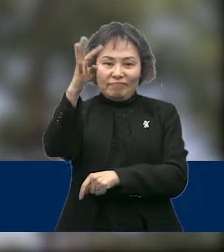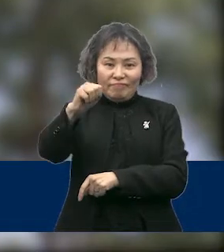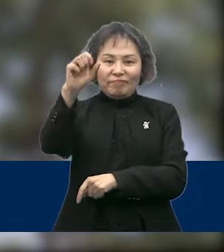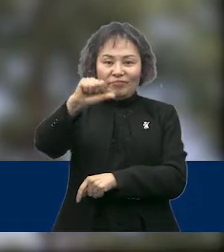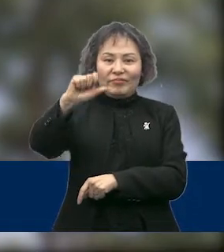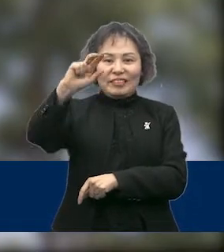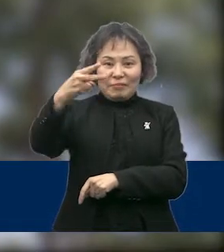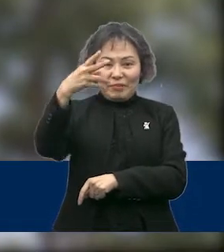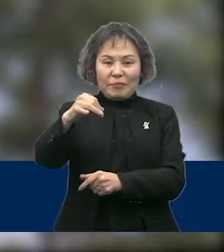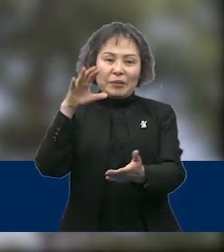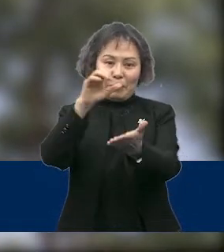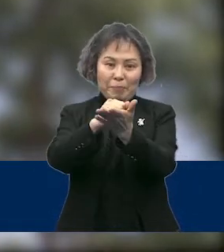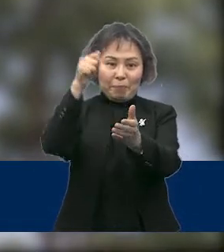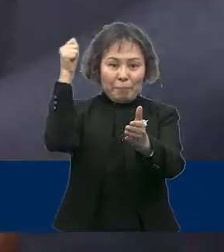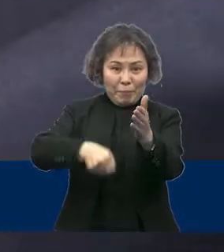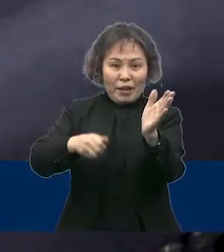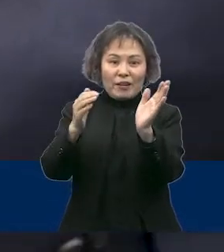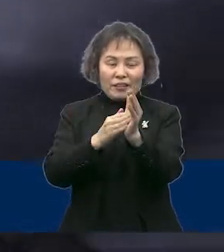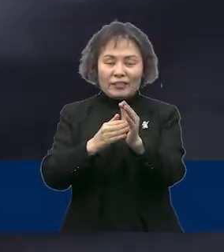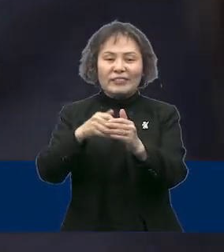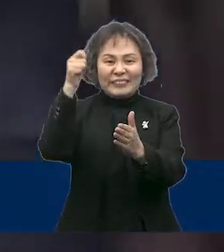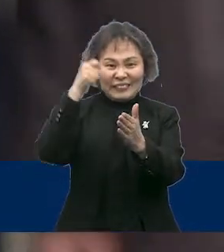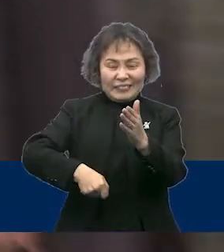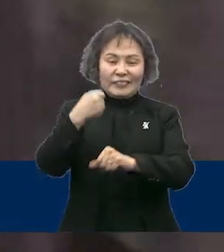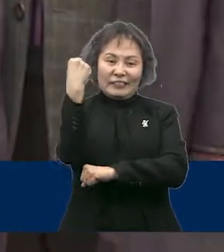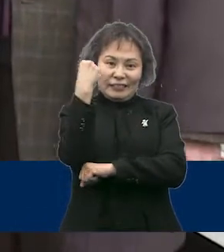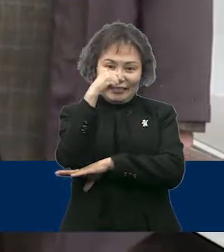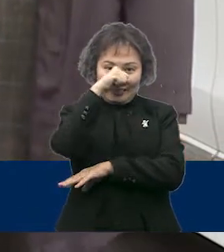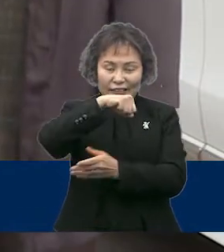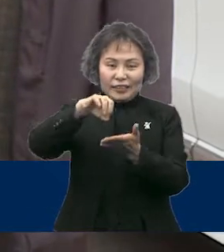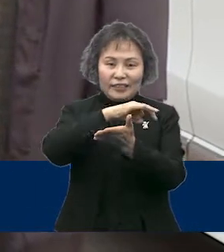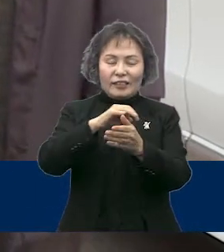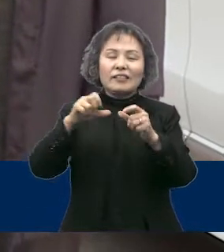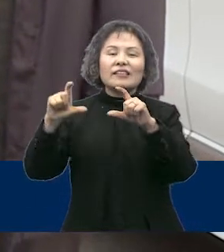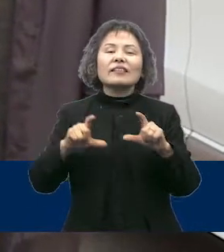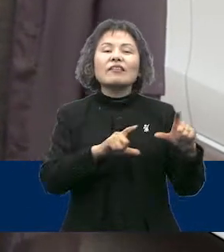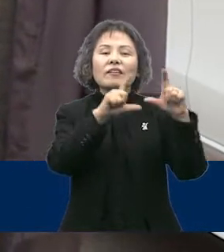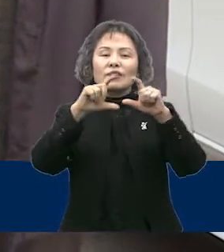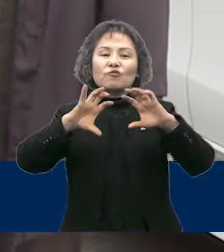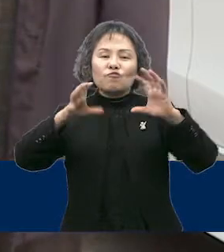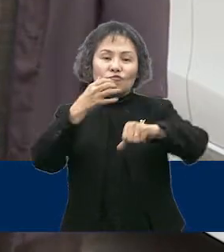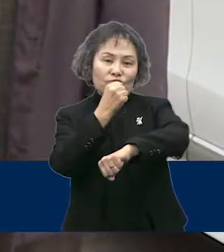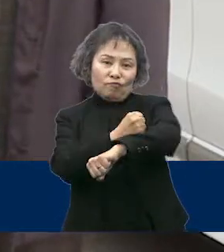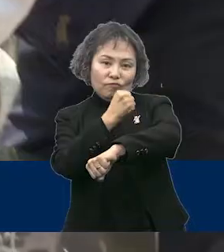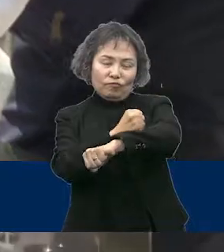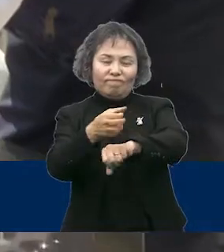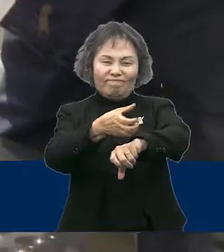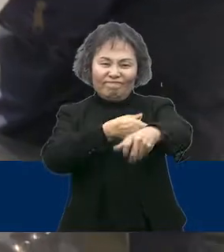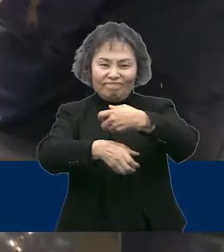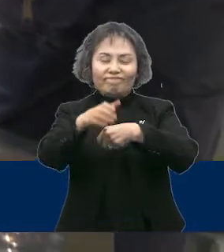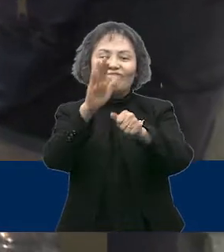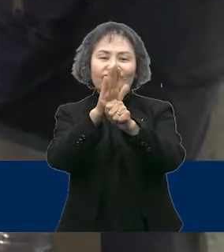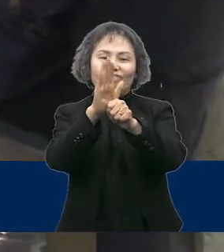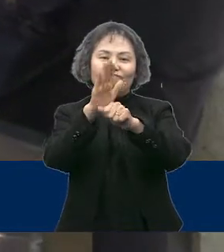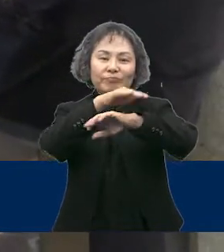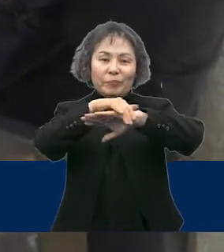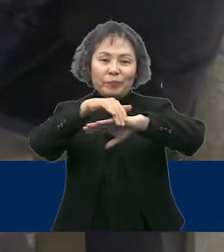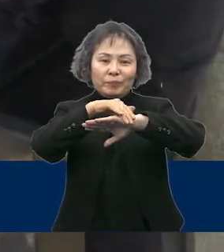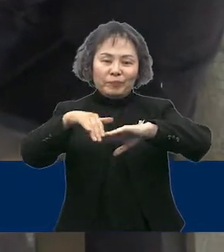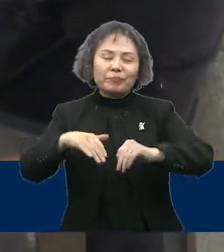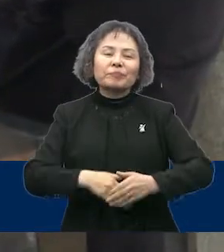1200만원을 판 성 했으며 책정된 예산을 바탕으로 지역에 거주하는 국가유공자를 적극 지원할